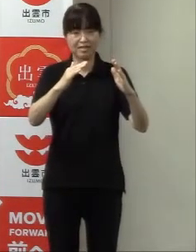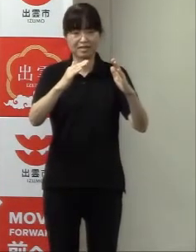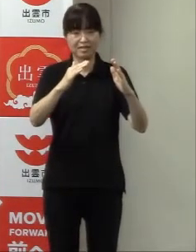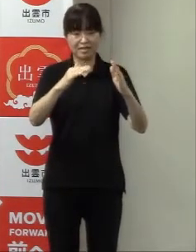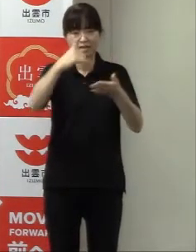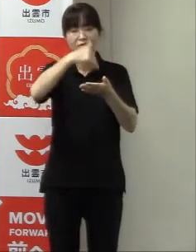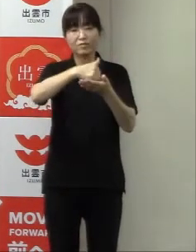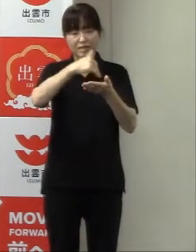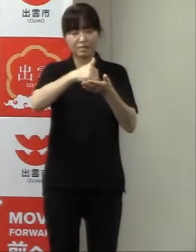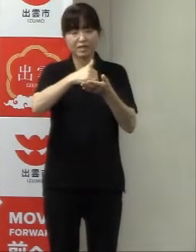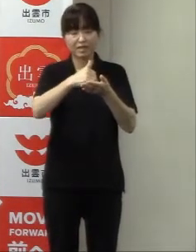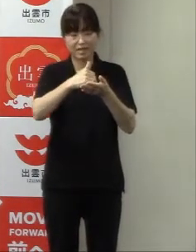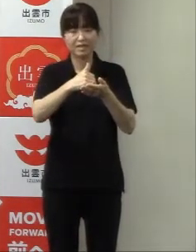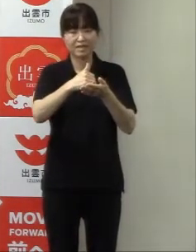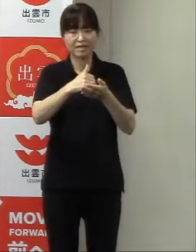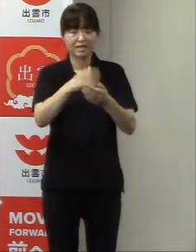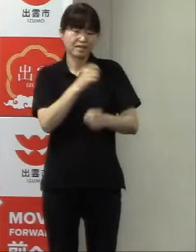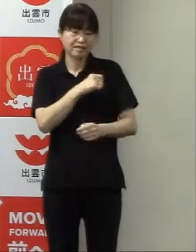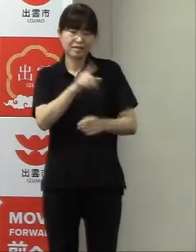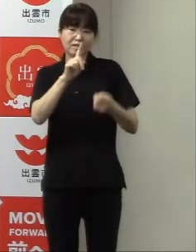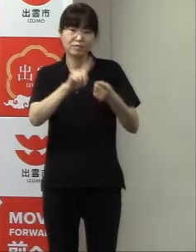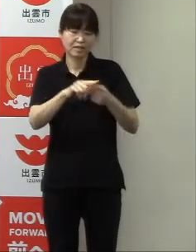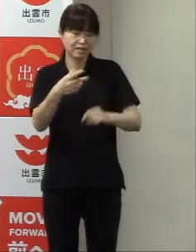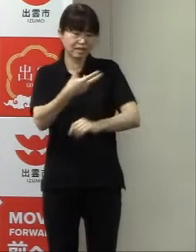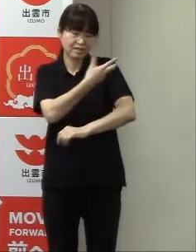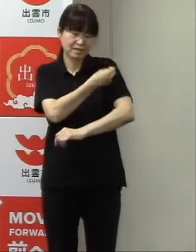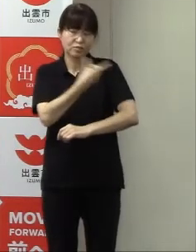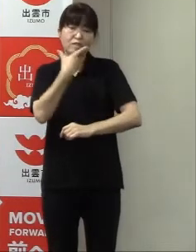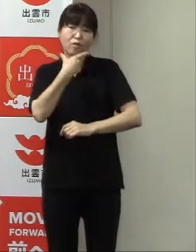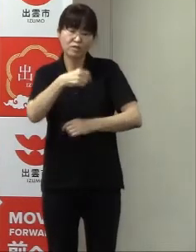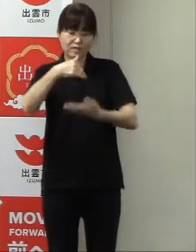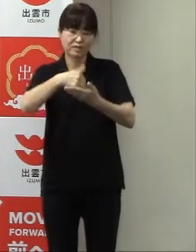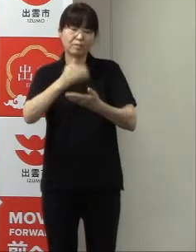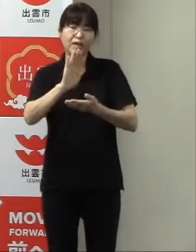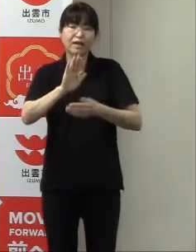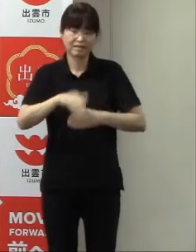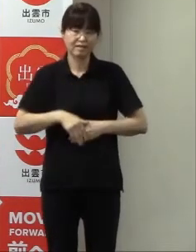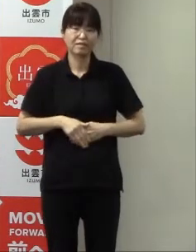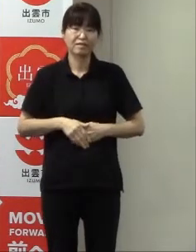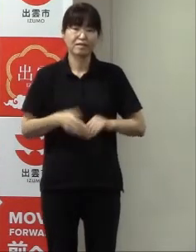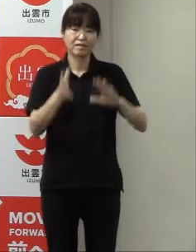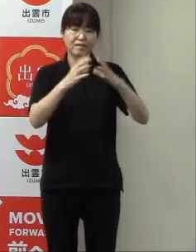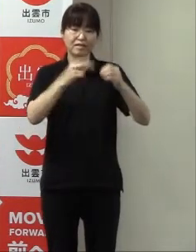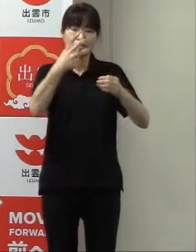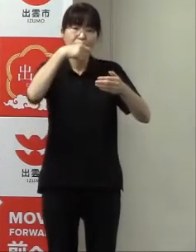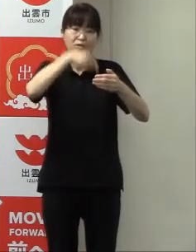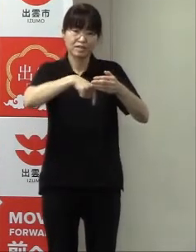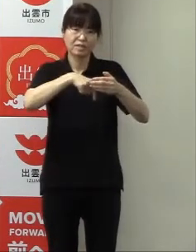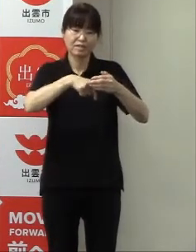。1年間で、出雲市の中での出産数というのは